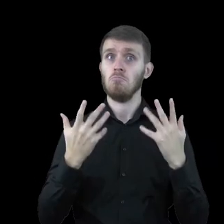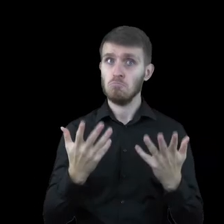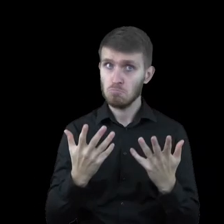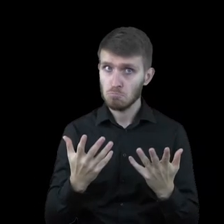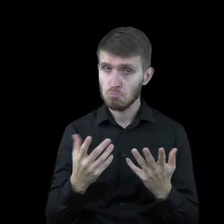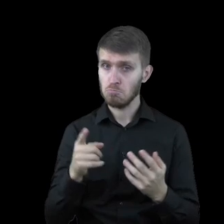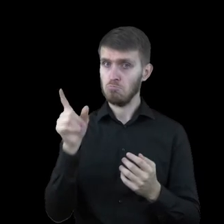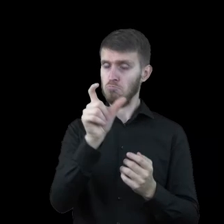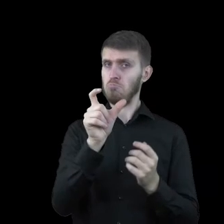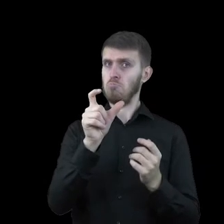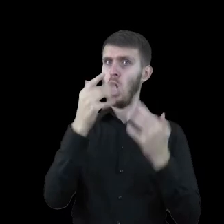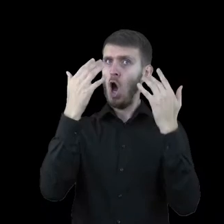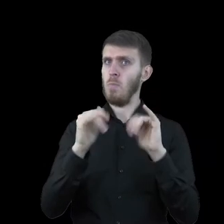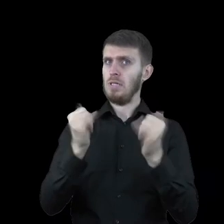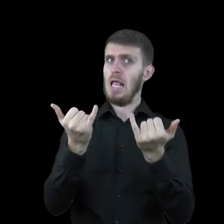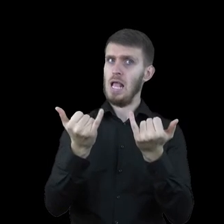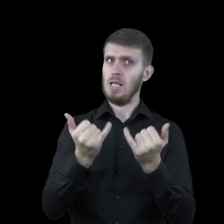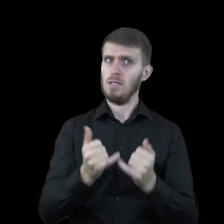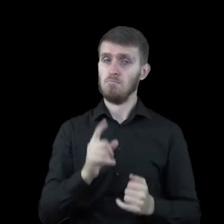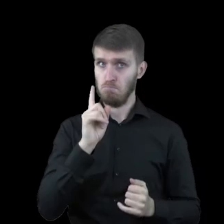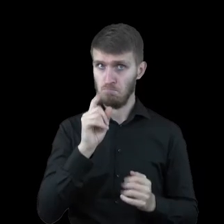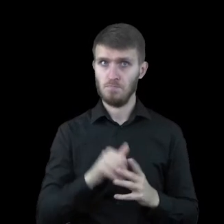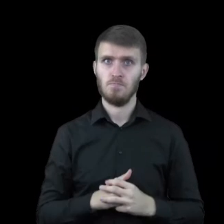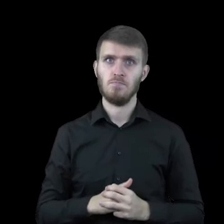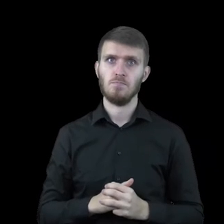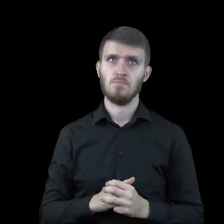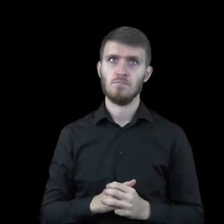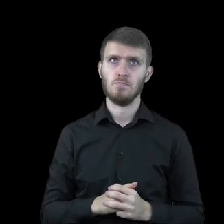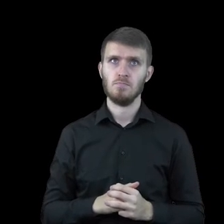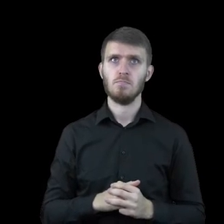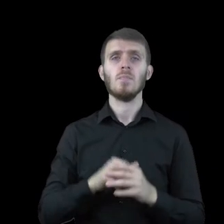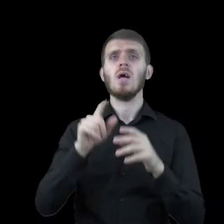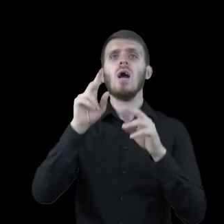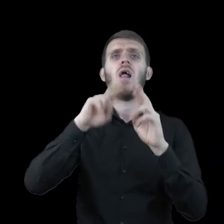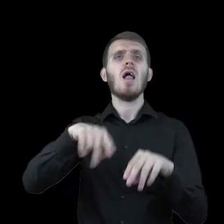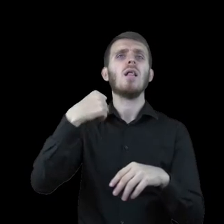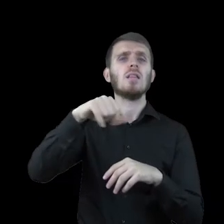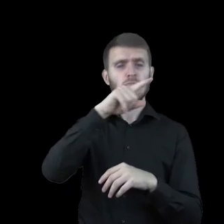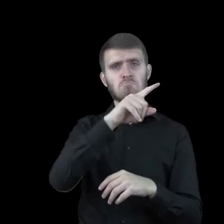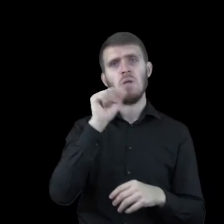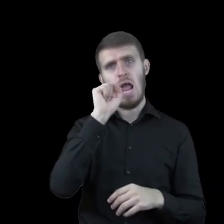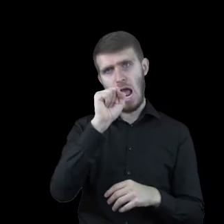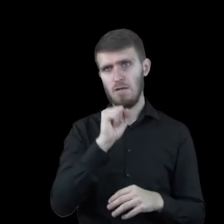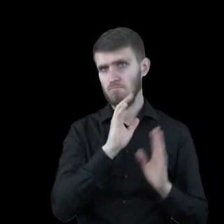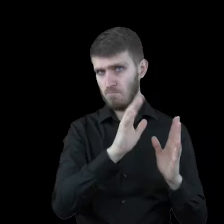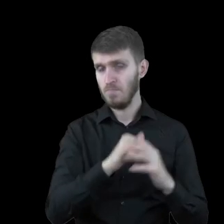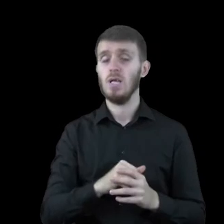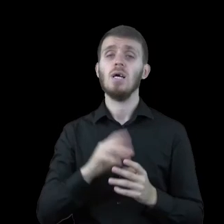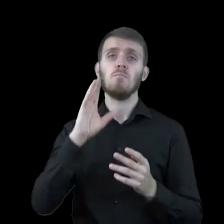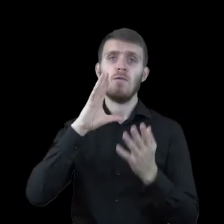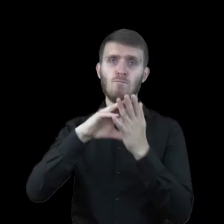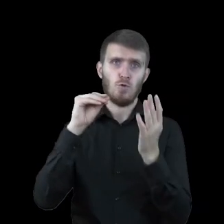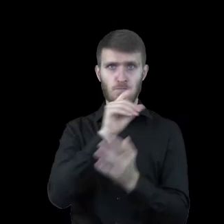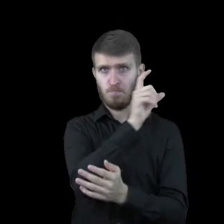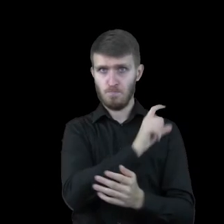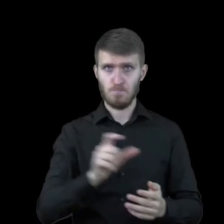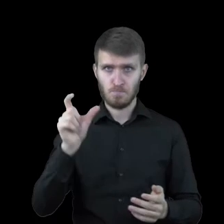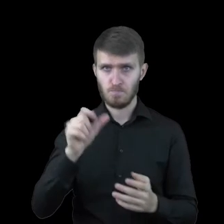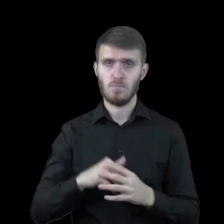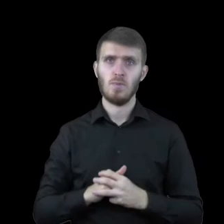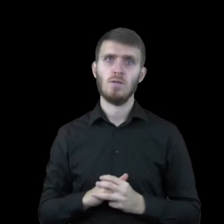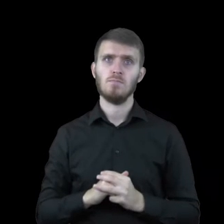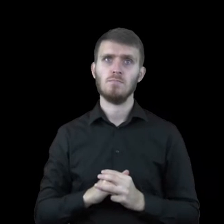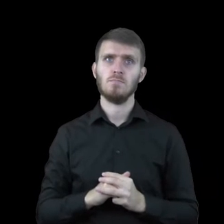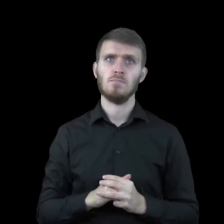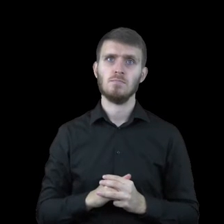znajduje się tutaj, więc ona będzie występowała tutaj po jednej stronie równania. Więc musimy nazwać ten bok w jakiś sposób. Nazwiemy sobie ten bok jako A.